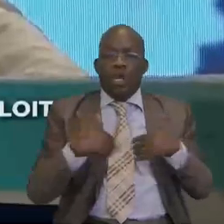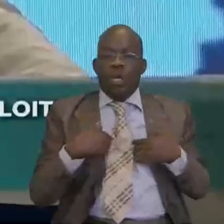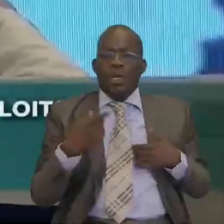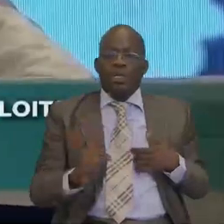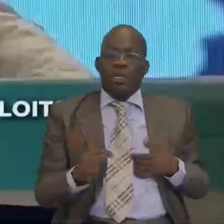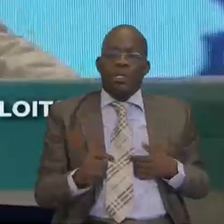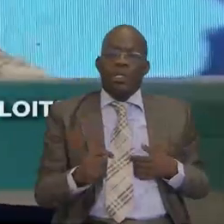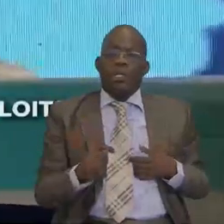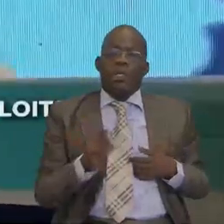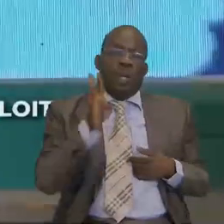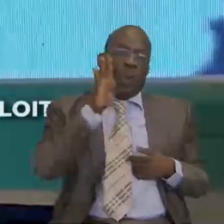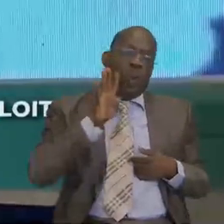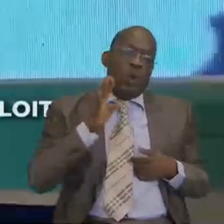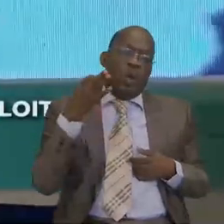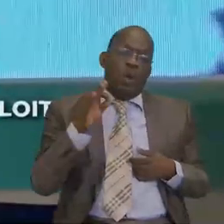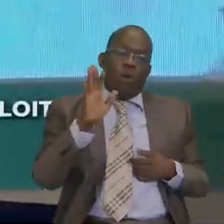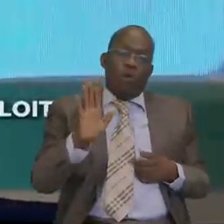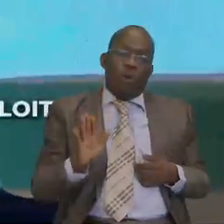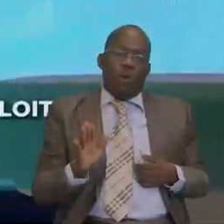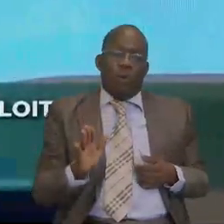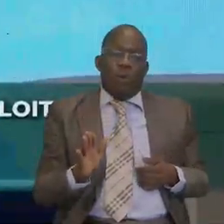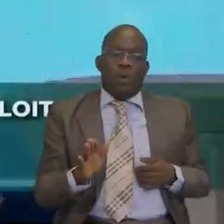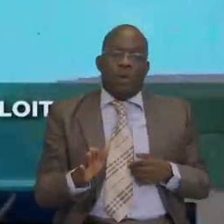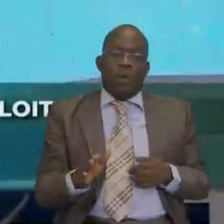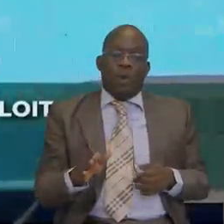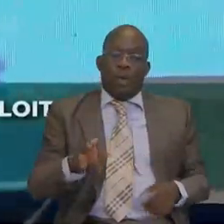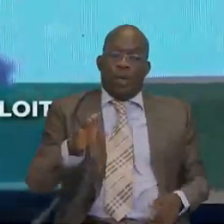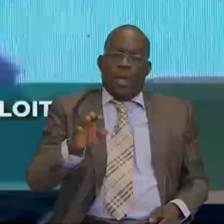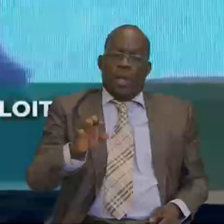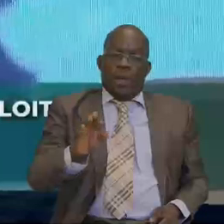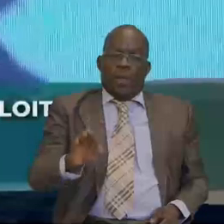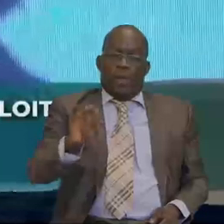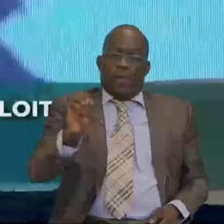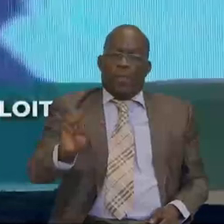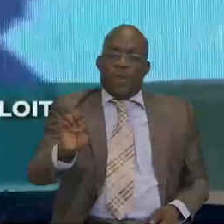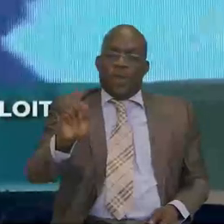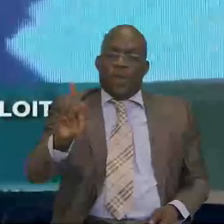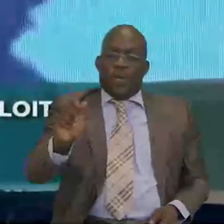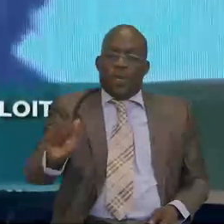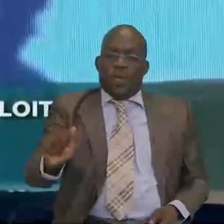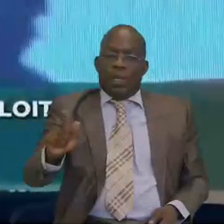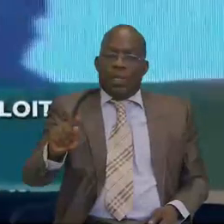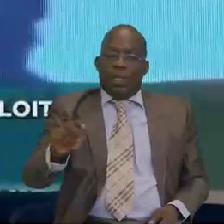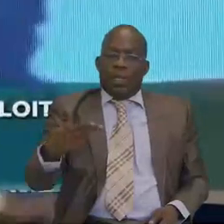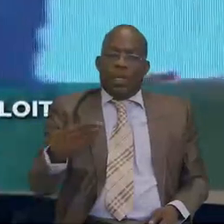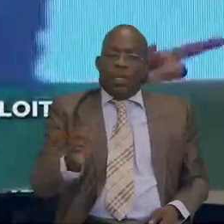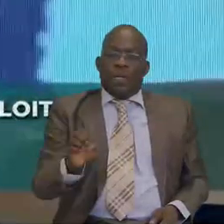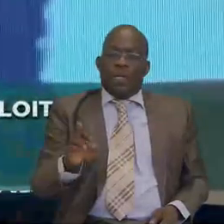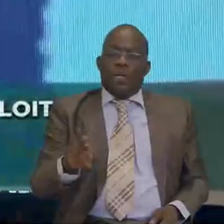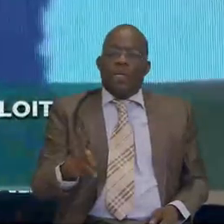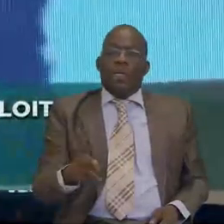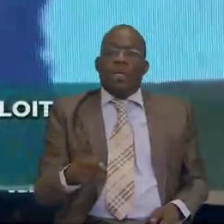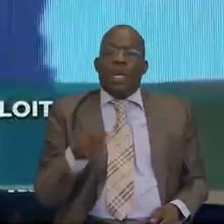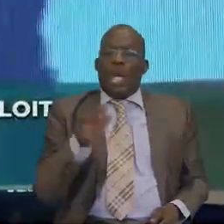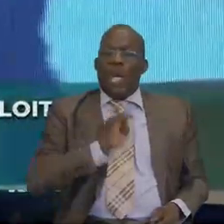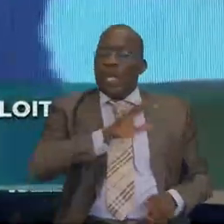Et les couleurs de tes plumes, je n'ai jamais vu ça avant. Et cet oiseau tient quelque